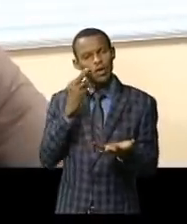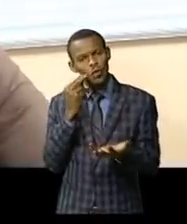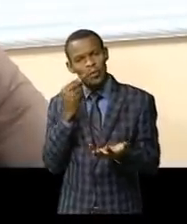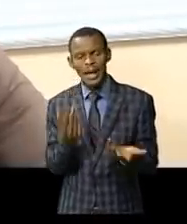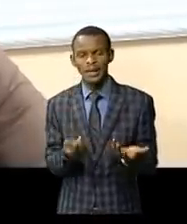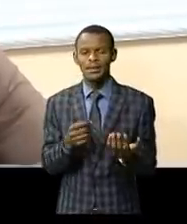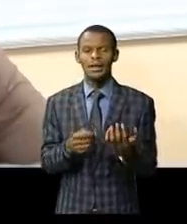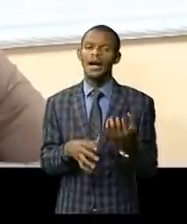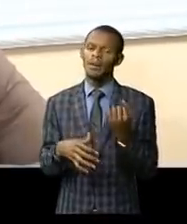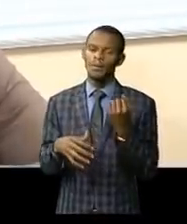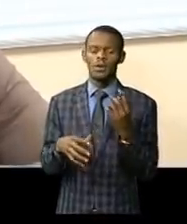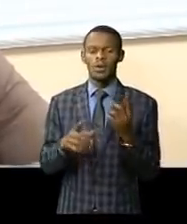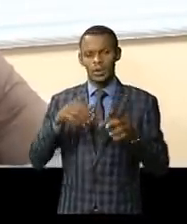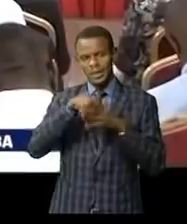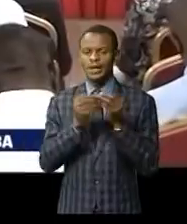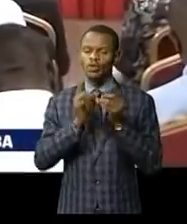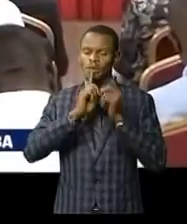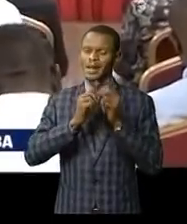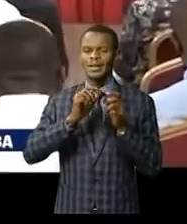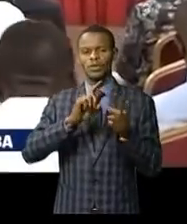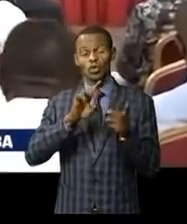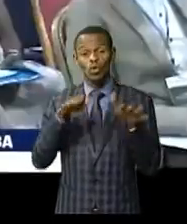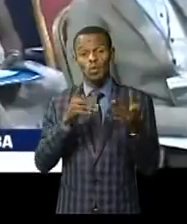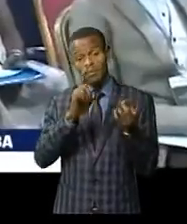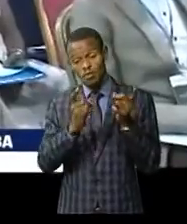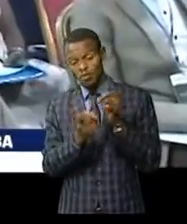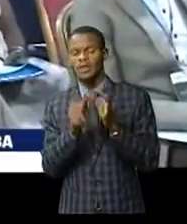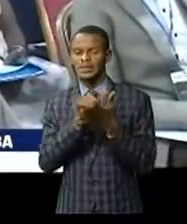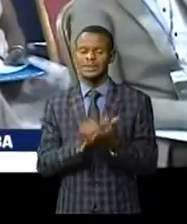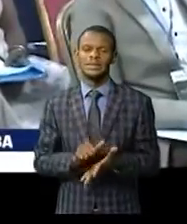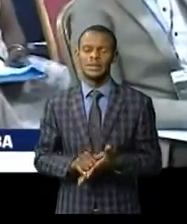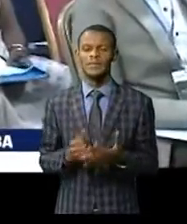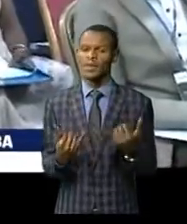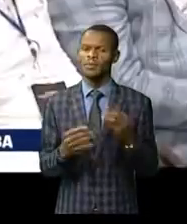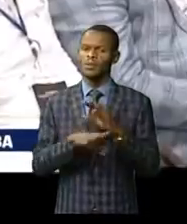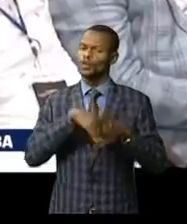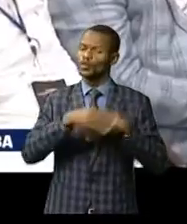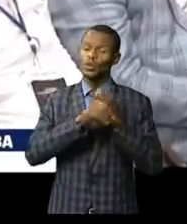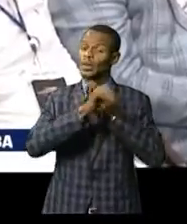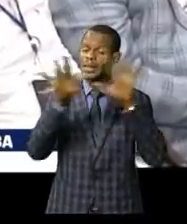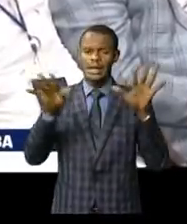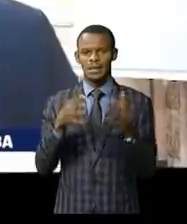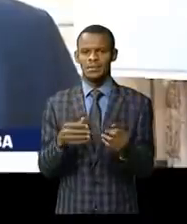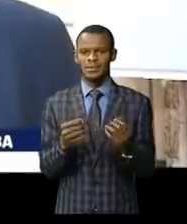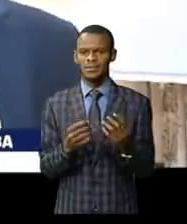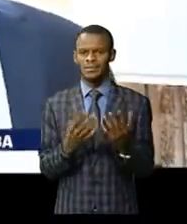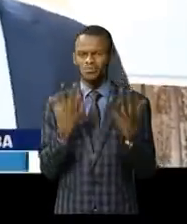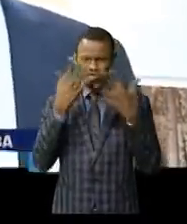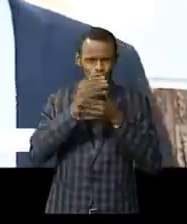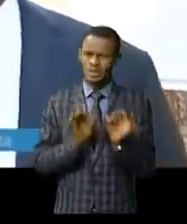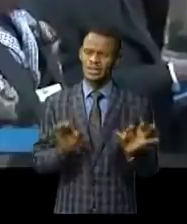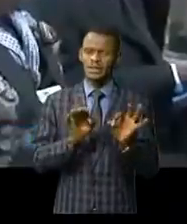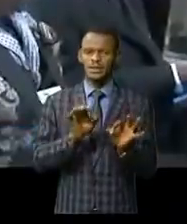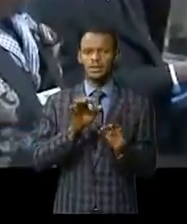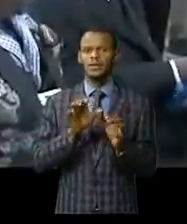au cours des travaux de modification. Maintenant, tout est clair, il n'y a plus de zone d'ombre. La SOCODA va désormais évoluer